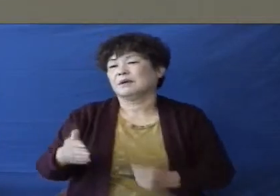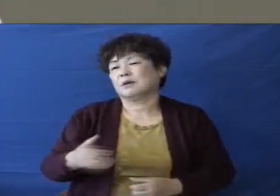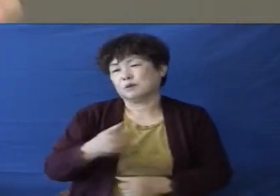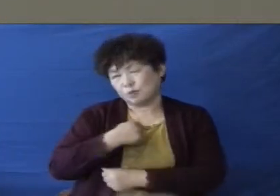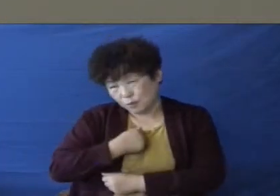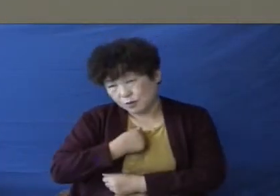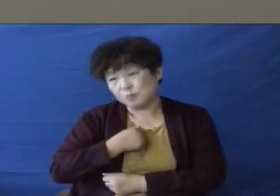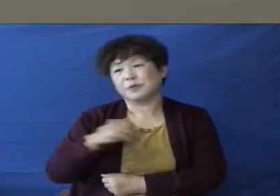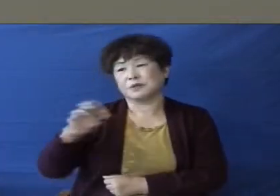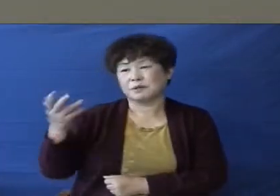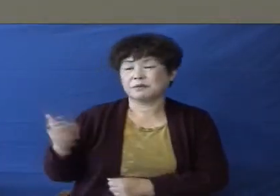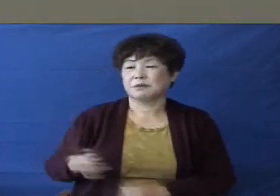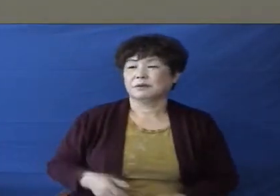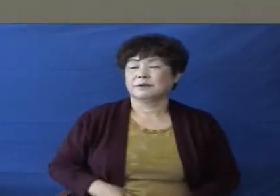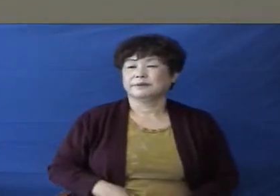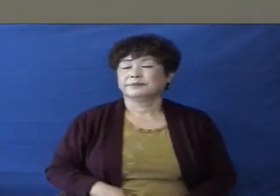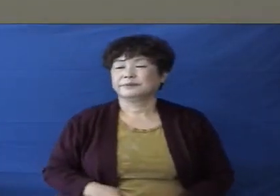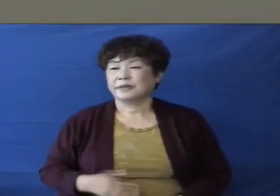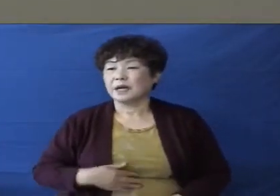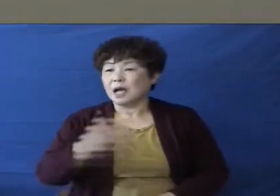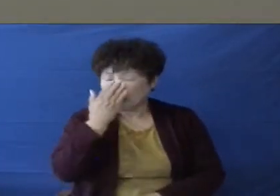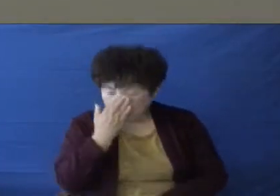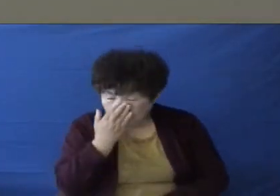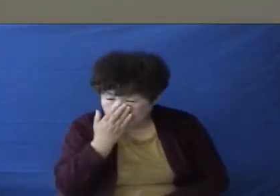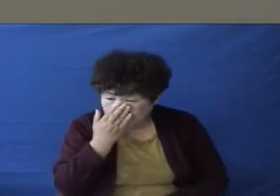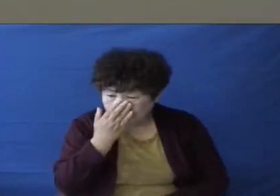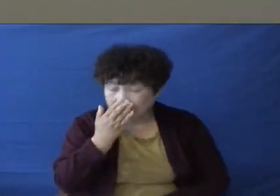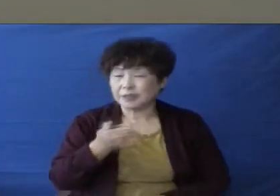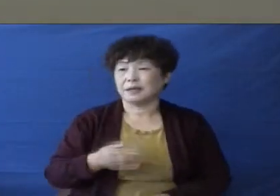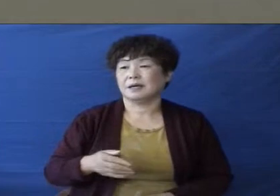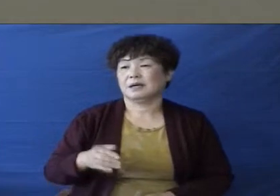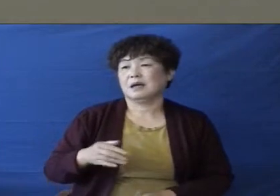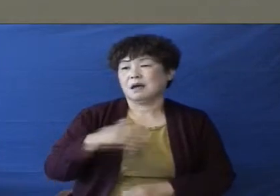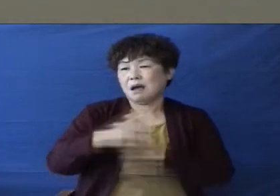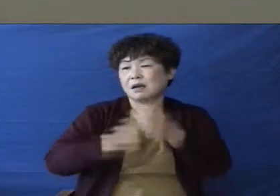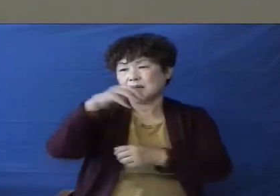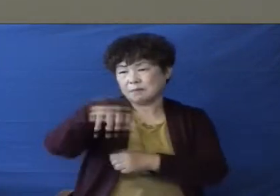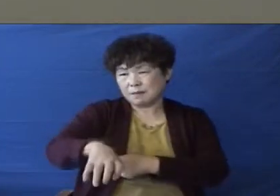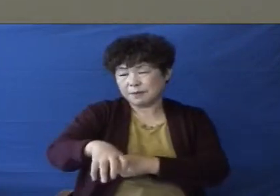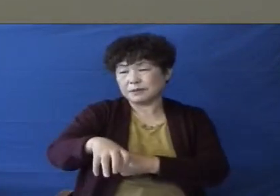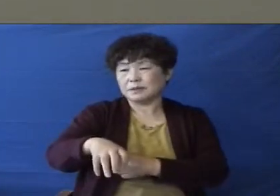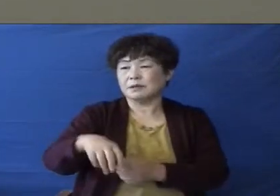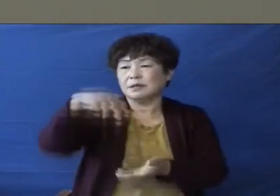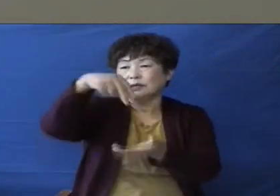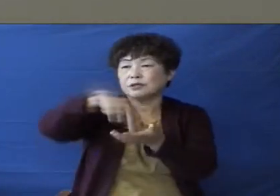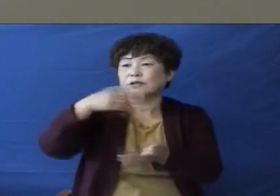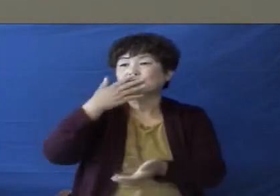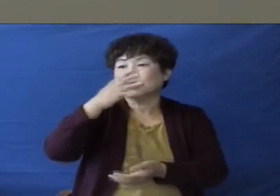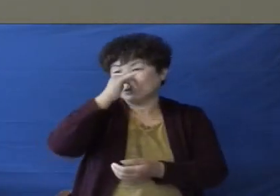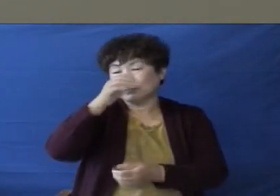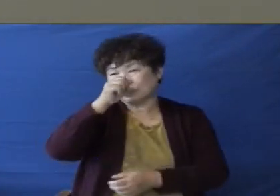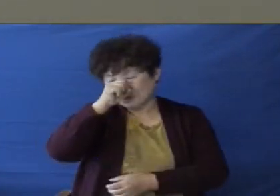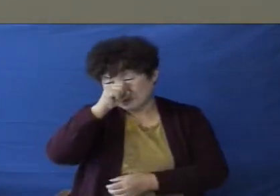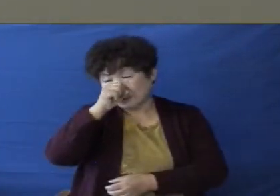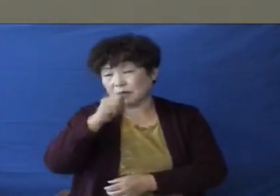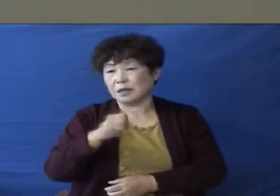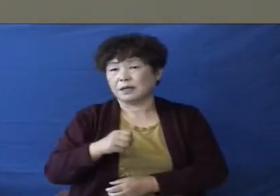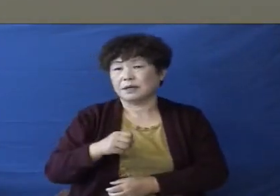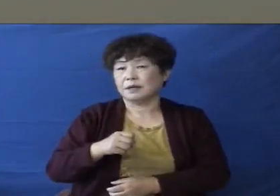겸손을 유지할 수 있으면 얼마나 복된 일입니까 아 제가 아 지금도 청동 말 아쉬워요 어